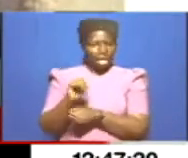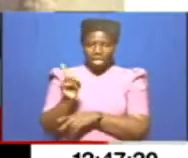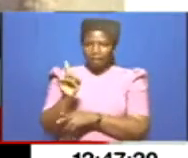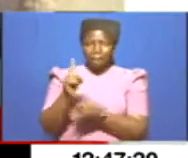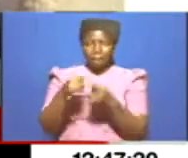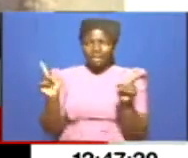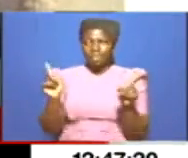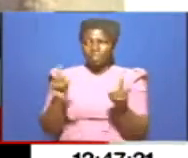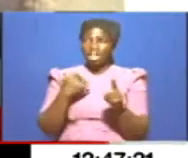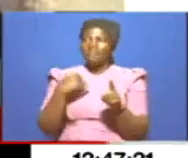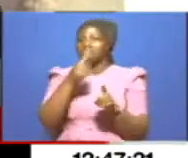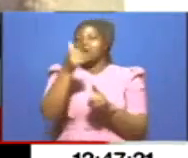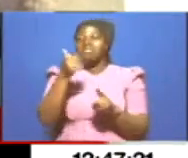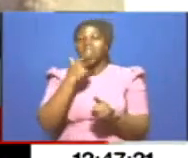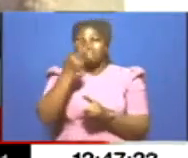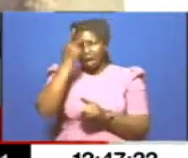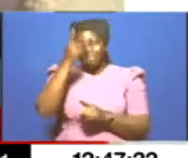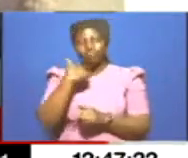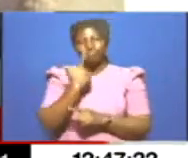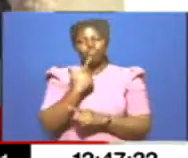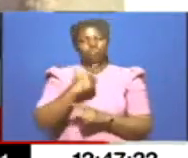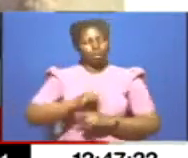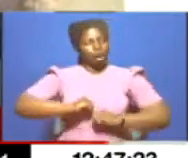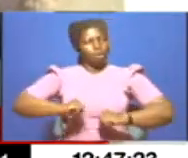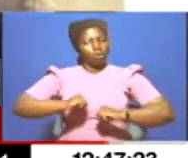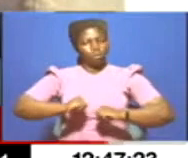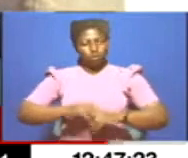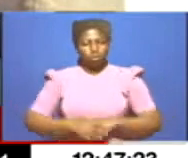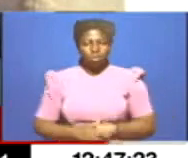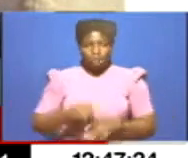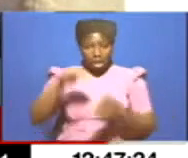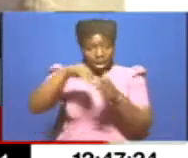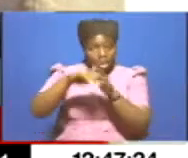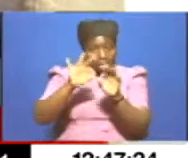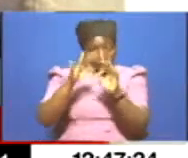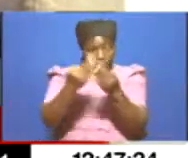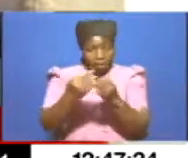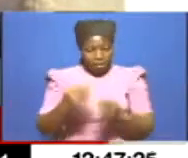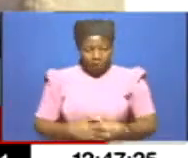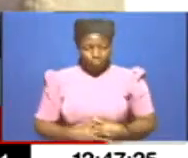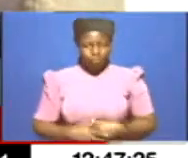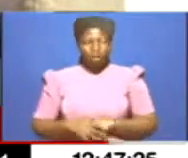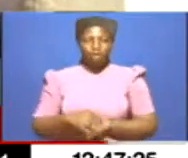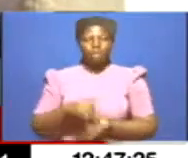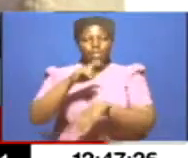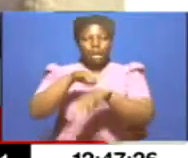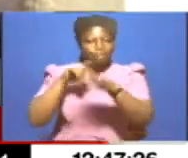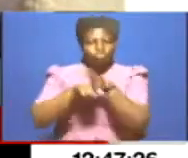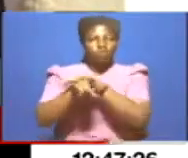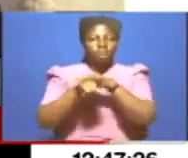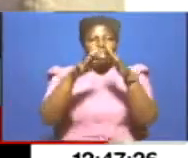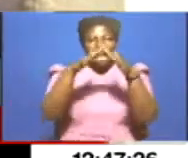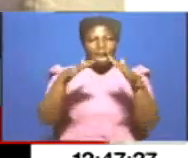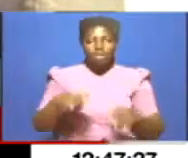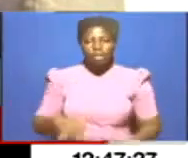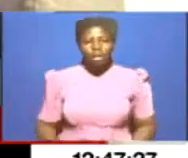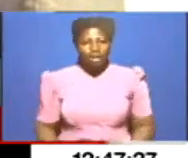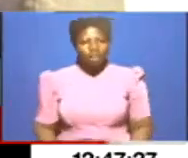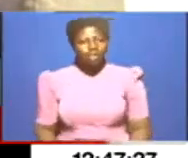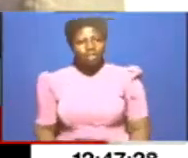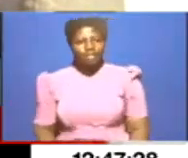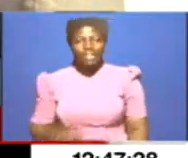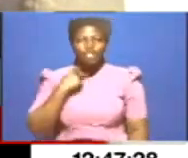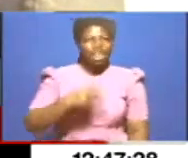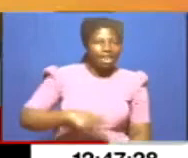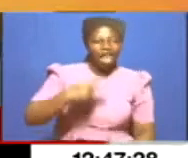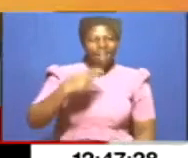them bosses. Yani in the house we find that wao ndio wakinena kitu, akifika kwa nyumba hivi akinguruma kila mtoto anaenda